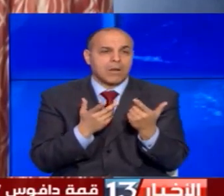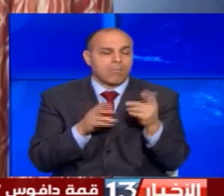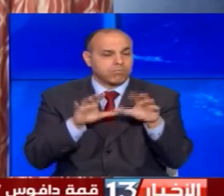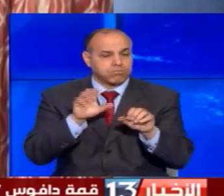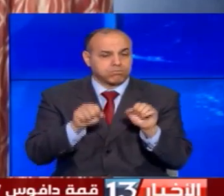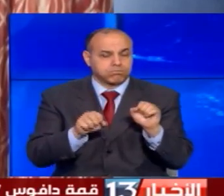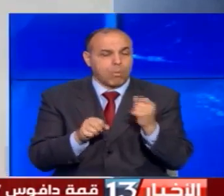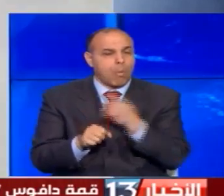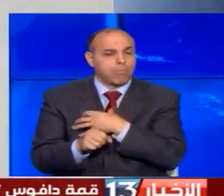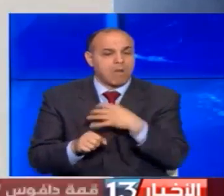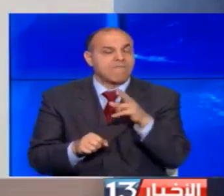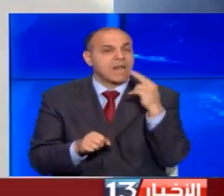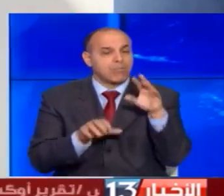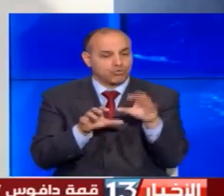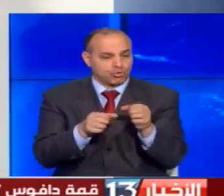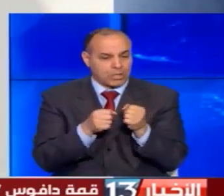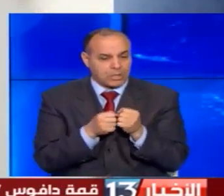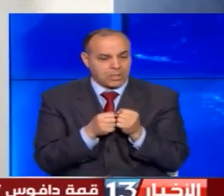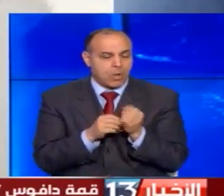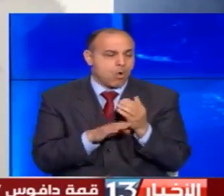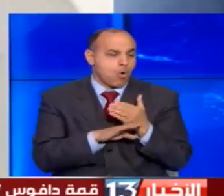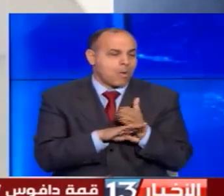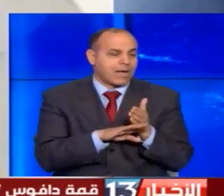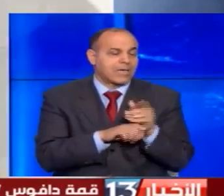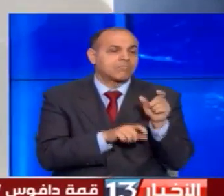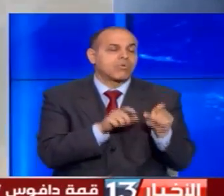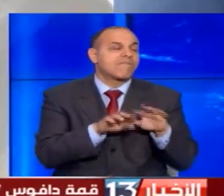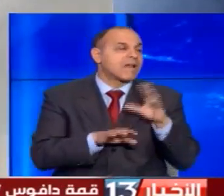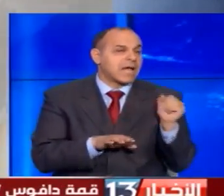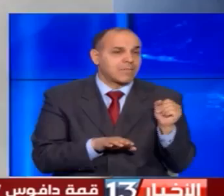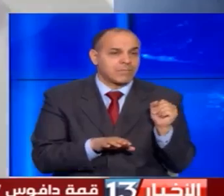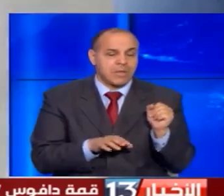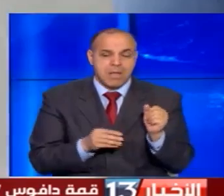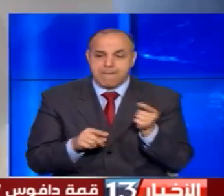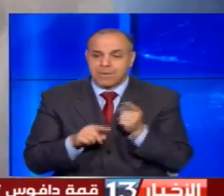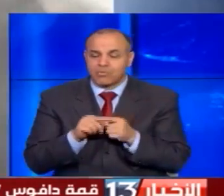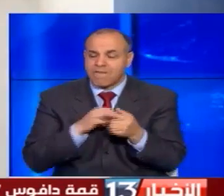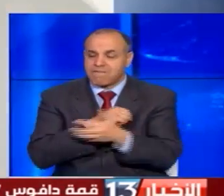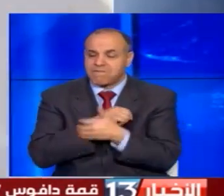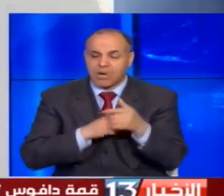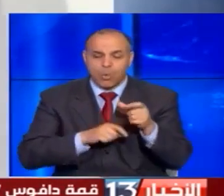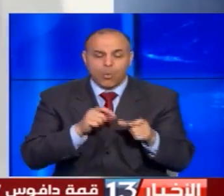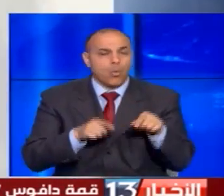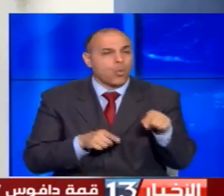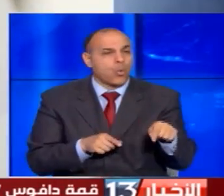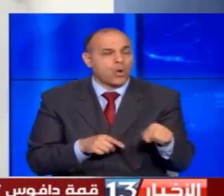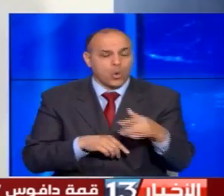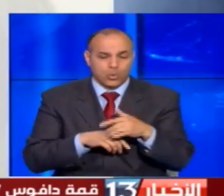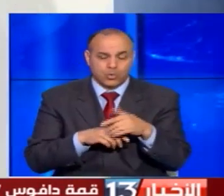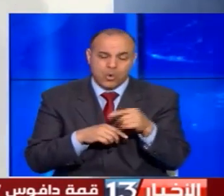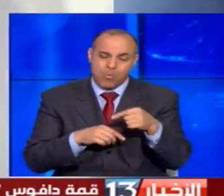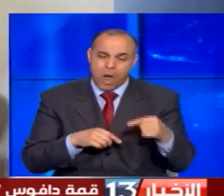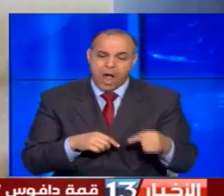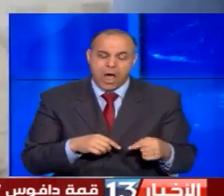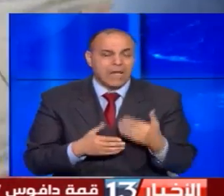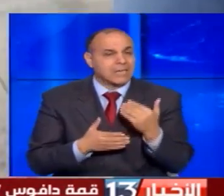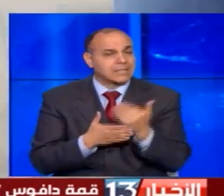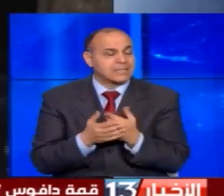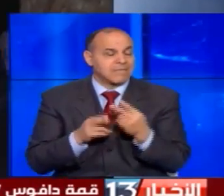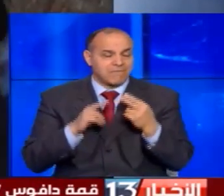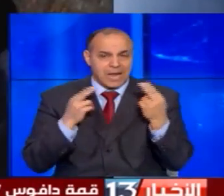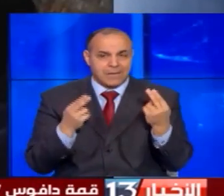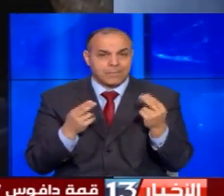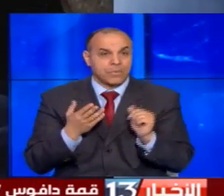المسيطرين على ثروات العالم وبقية سكانه، ما يزيد فقر شعوب الأرض ويؤثر سلبا على الاقتصاد